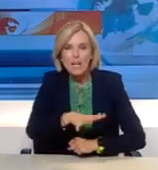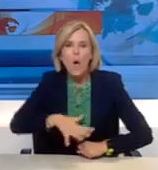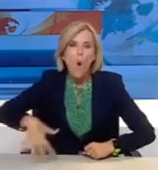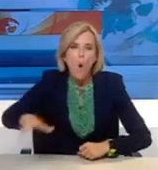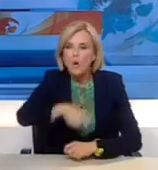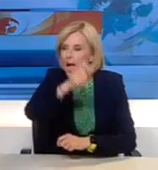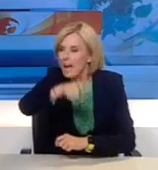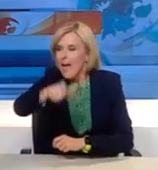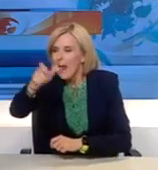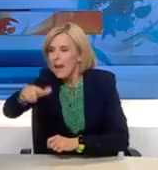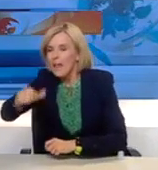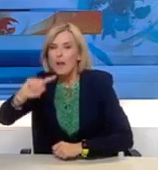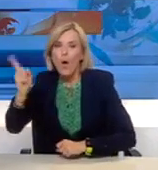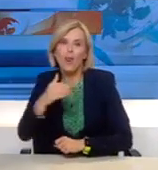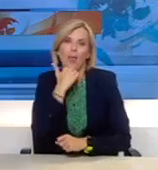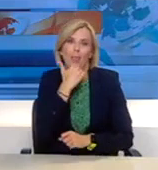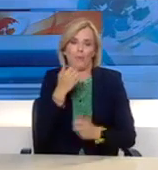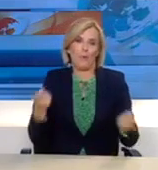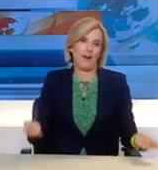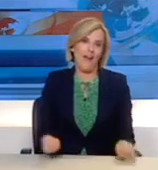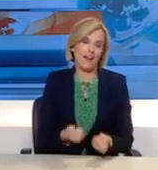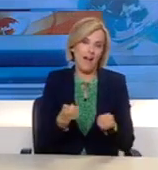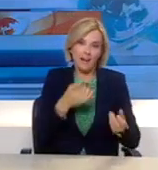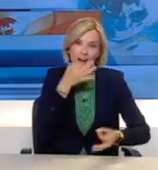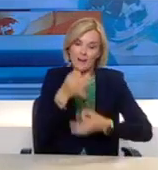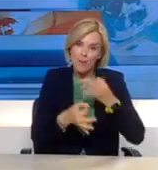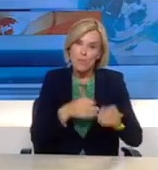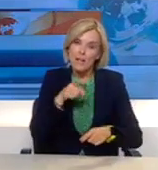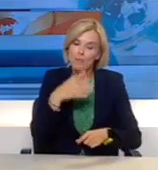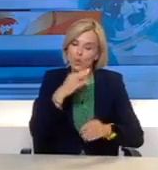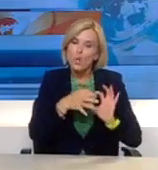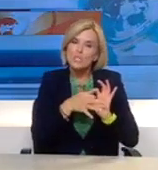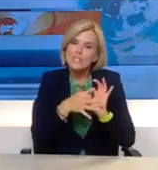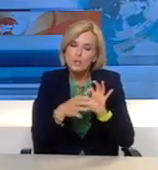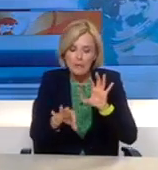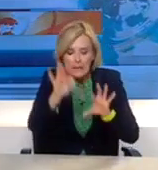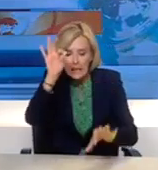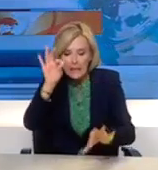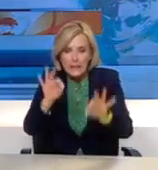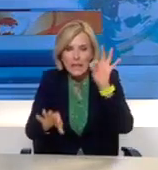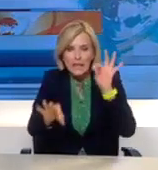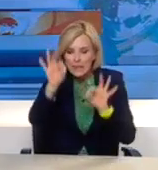Αυτό δεν μπορεί να γίνει, όπως καταλαβαίνετε, και επομένως συνεχίζουμε με αυτή τη ρυθμό